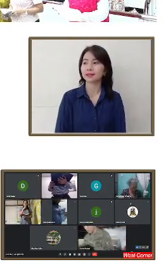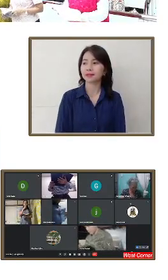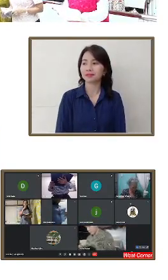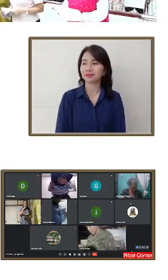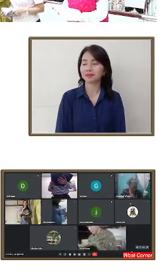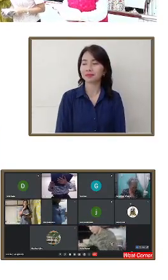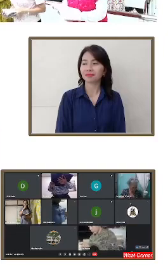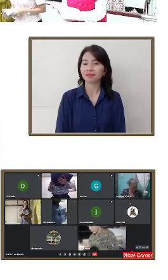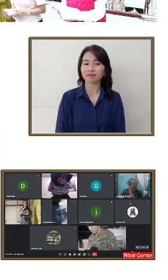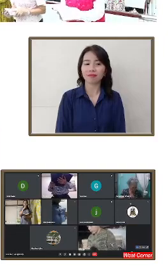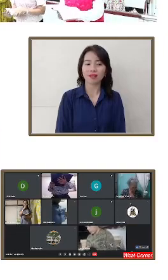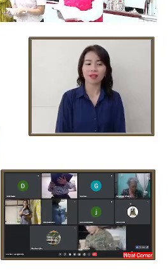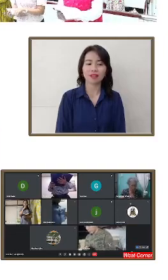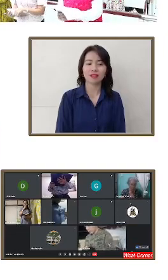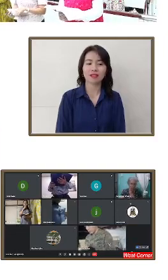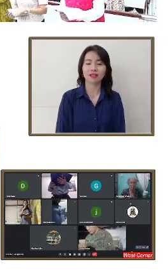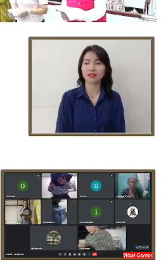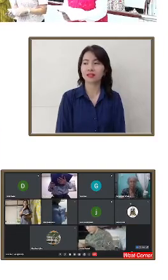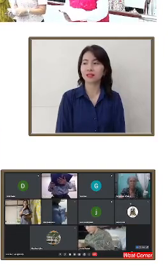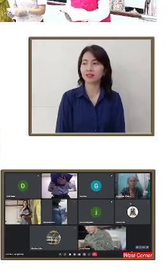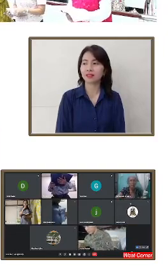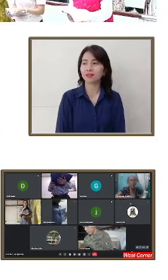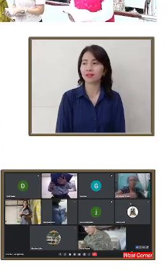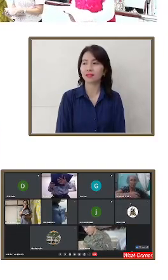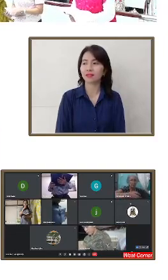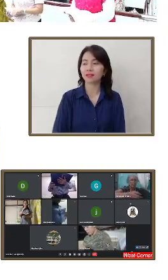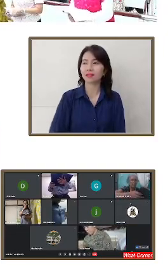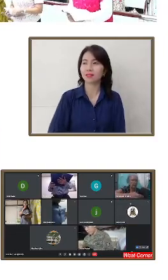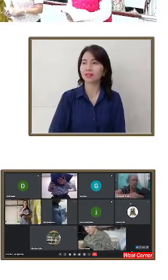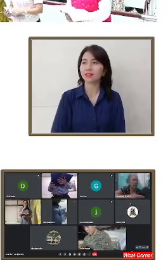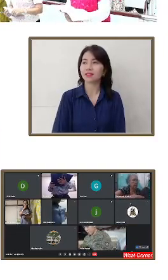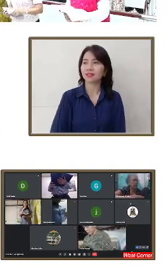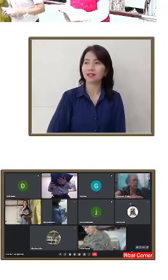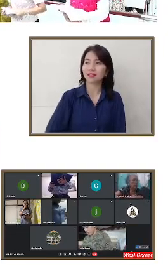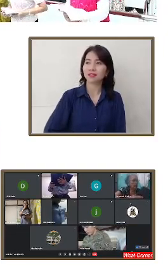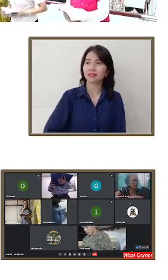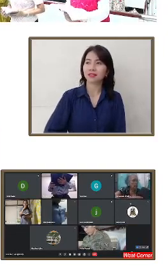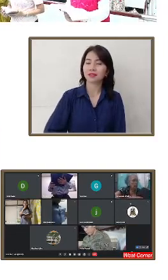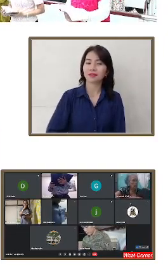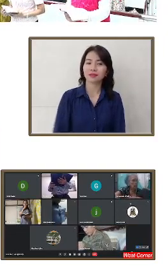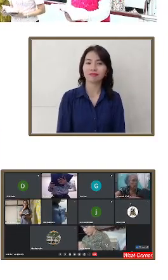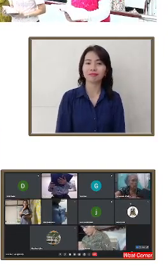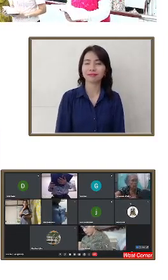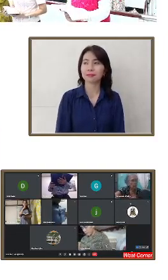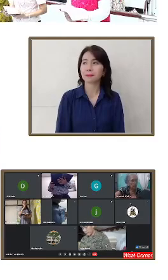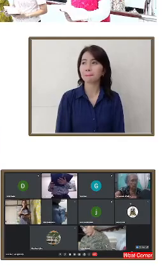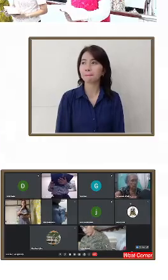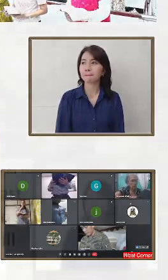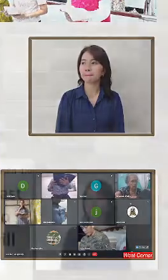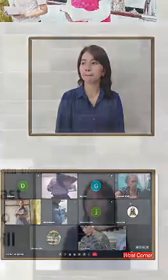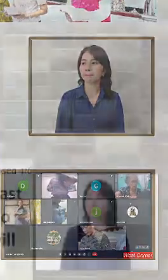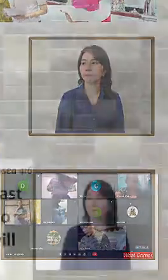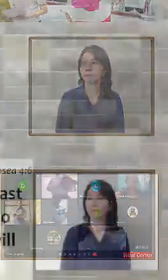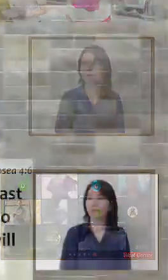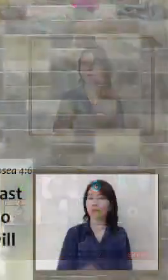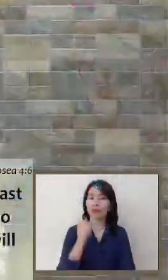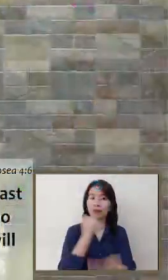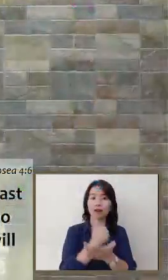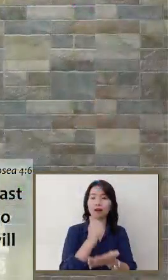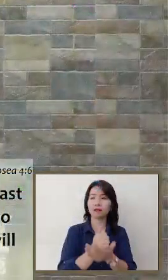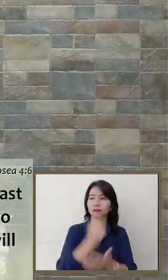namang ang sarap ni display pero ang hirap buklatin. Hosea chapter 4 verse number 6. Are you there?